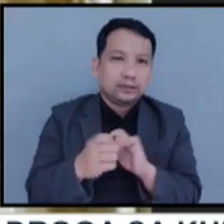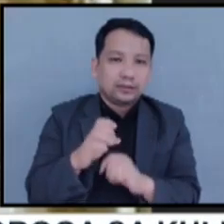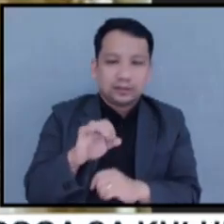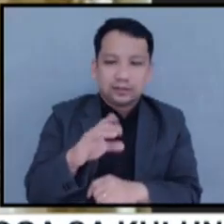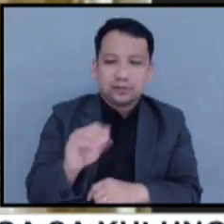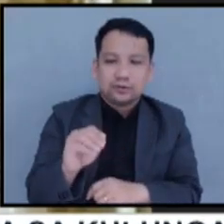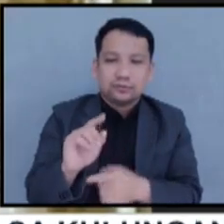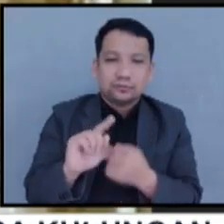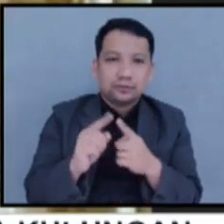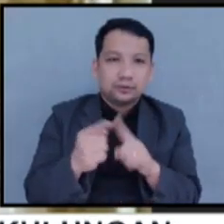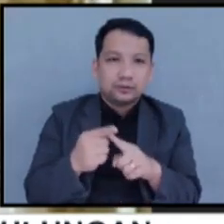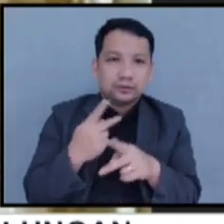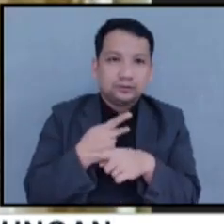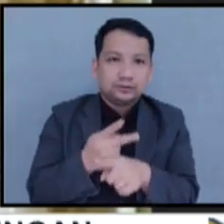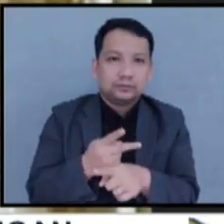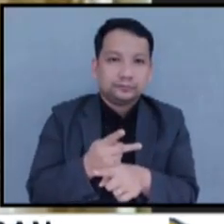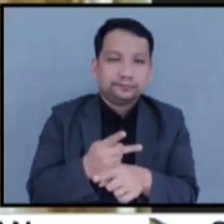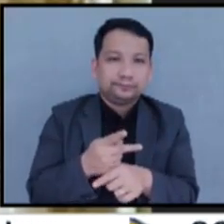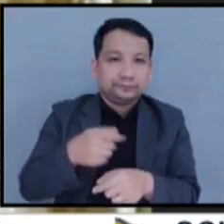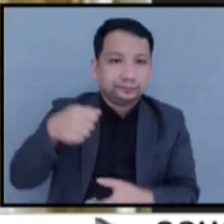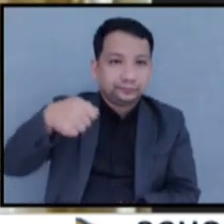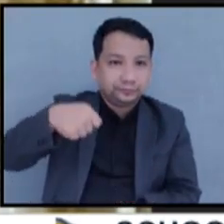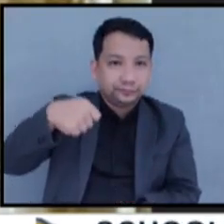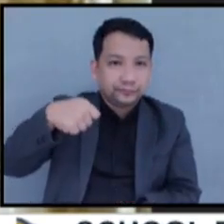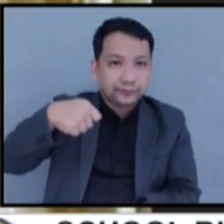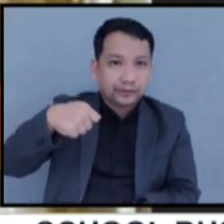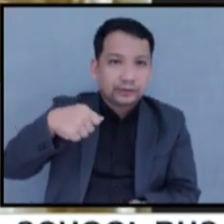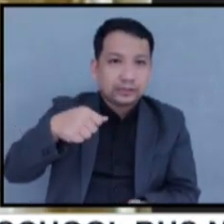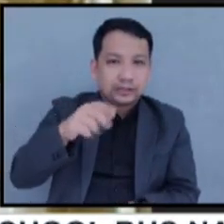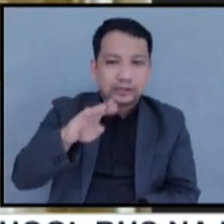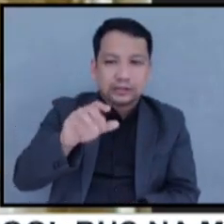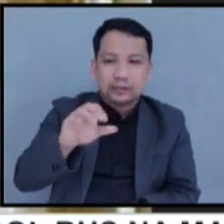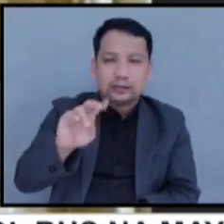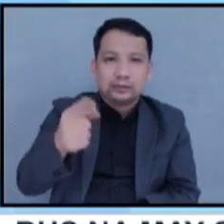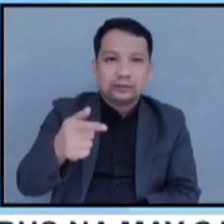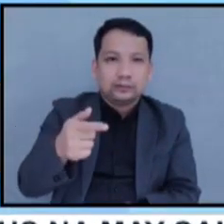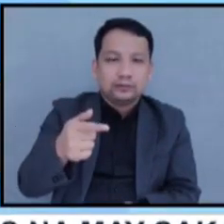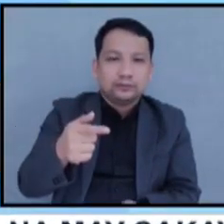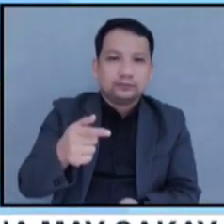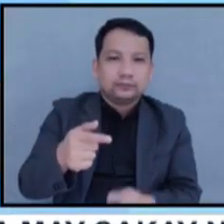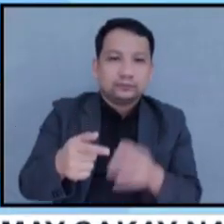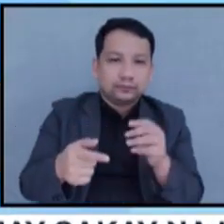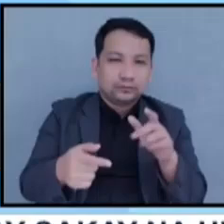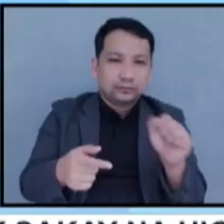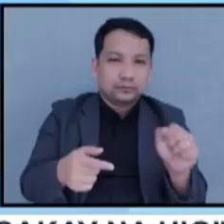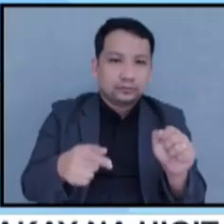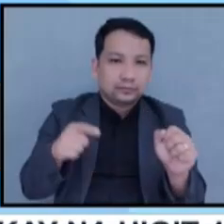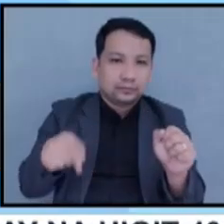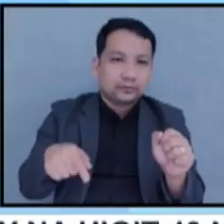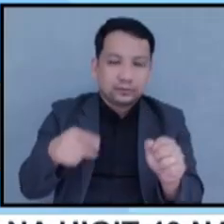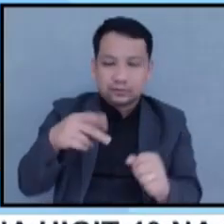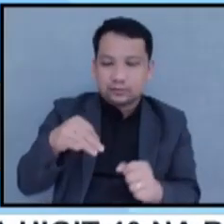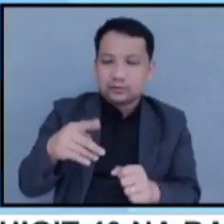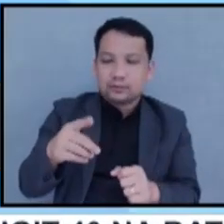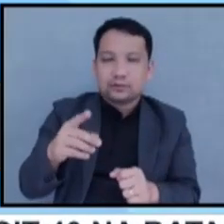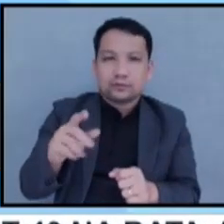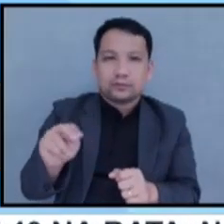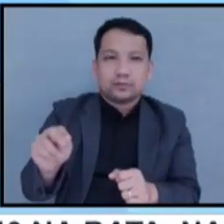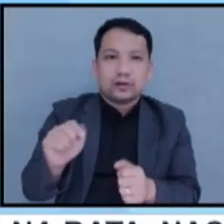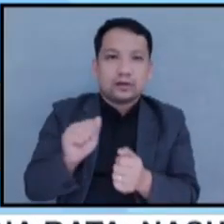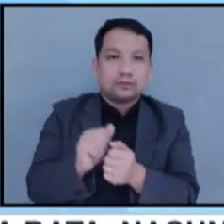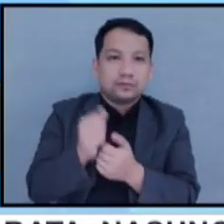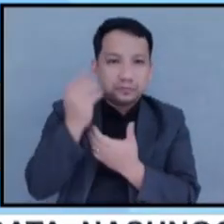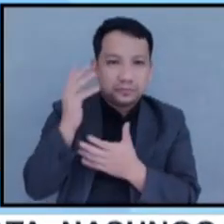meron po tayong iba't ibang klase ng bayong na made of buri, made of sabutan, and pandan. Meron din po tayong